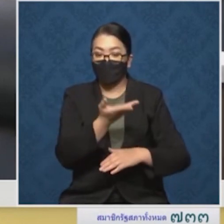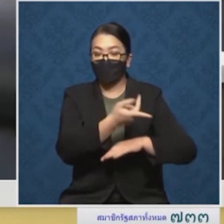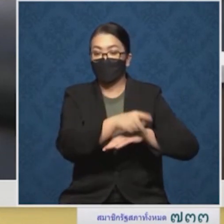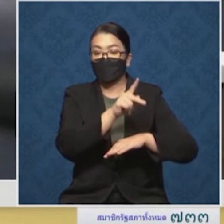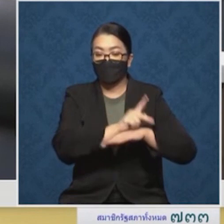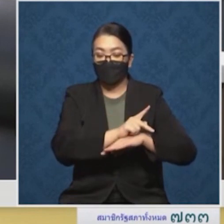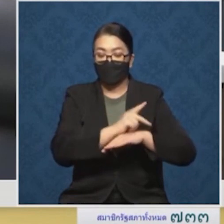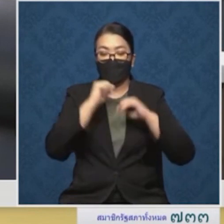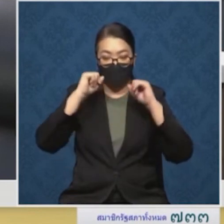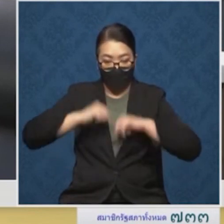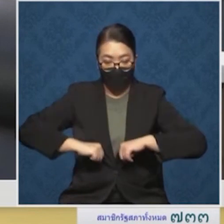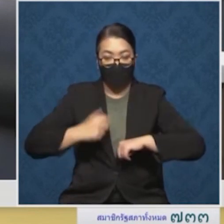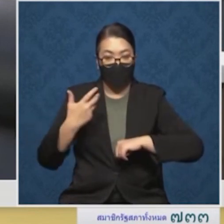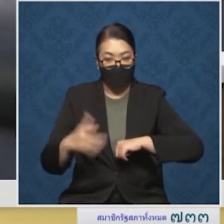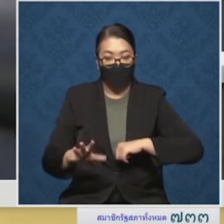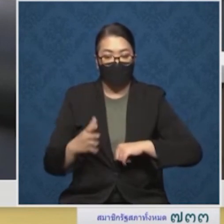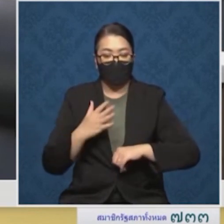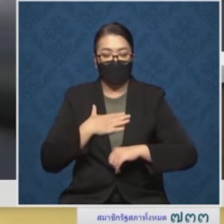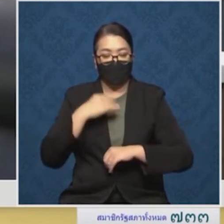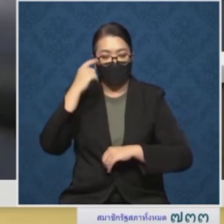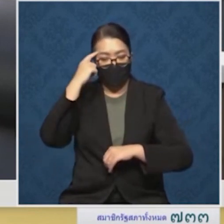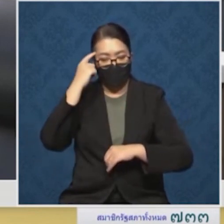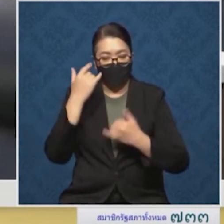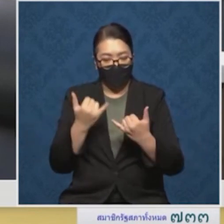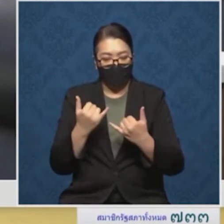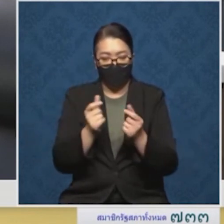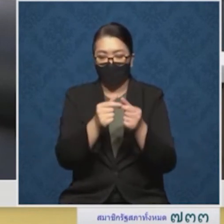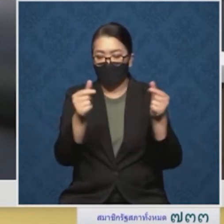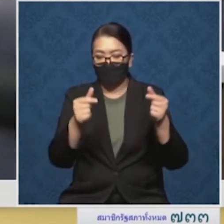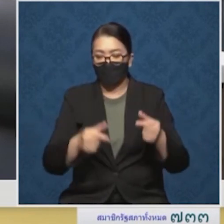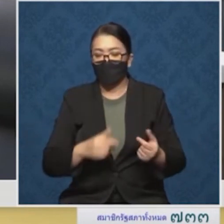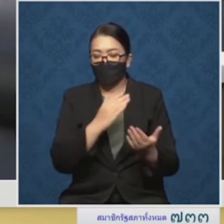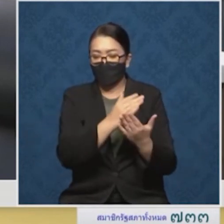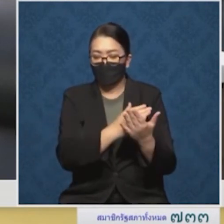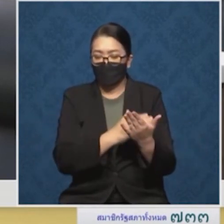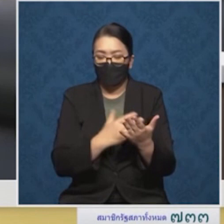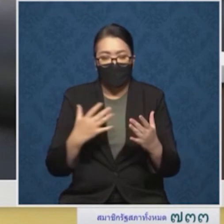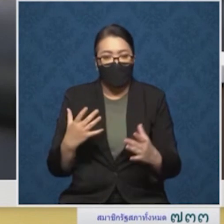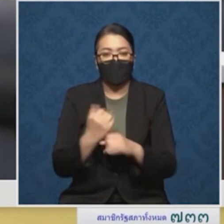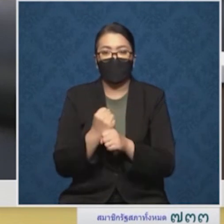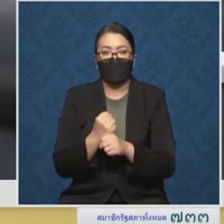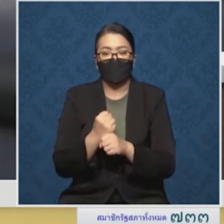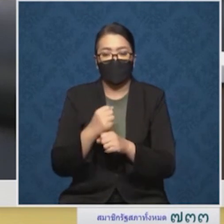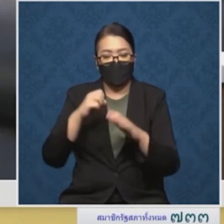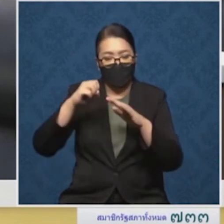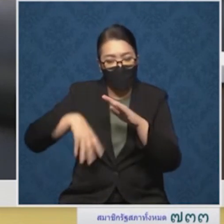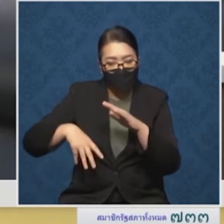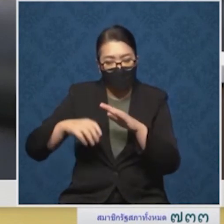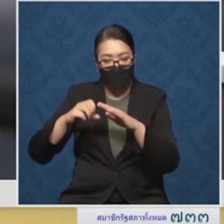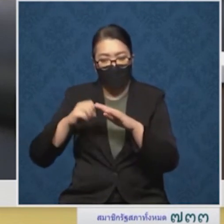ี้แล้วเนี่ย ผมก็ยวินิจชยสถานะของร่างของพวกเรายัไม่ได้เลยว่ามันตกไปหอไม่ตก